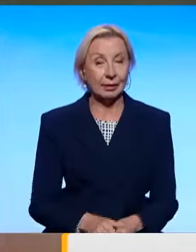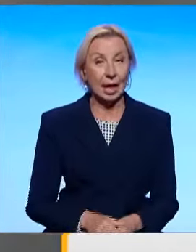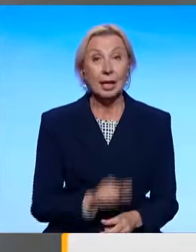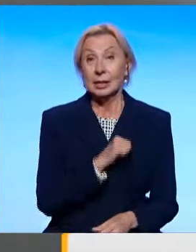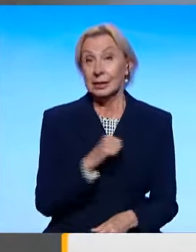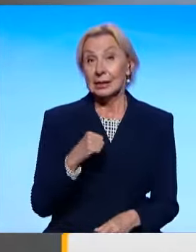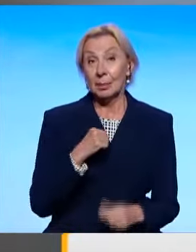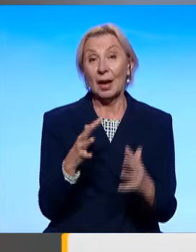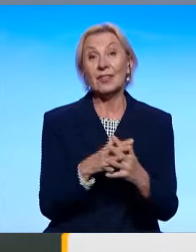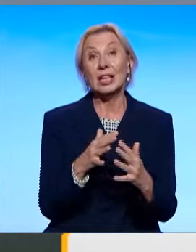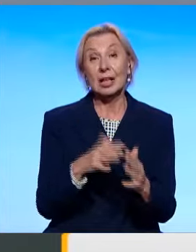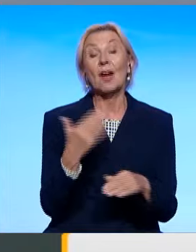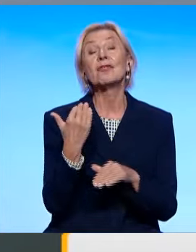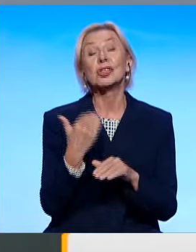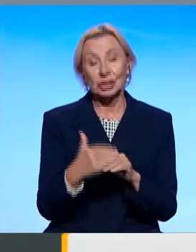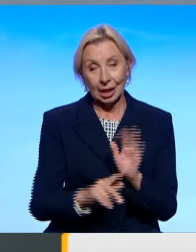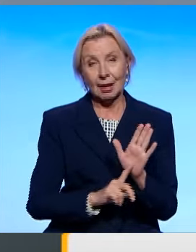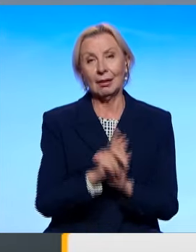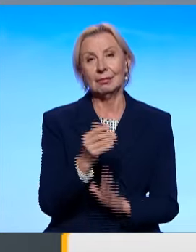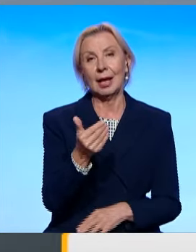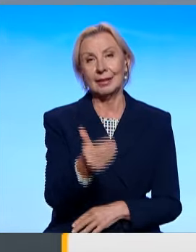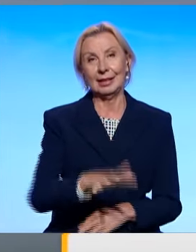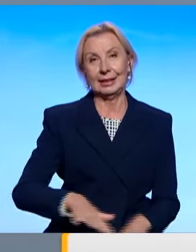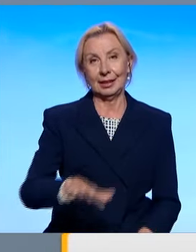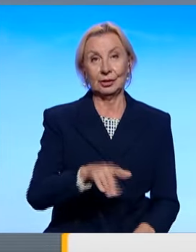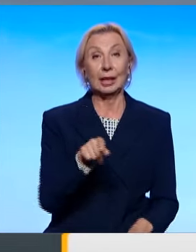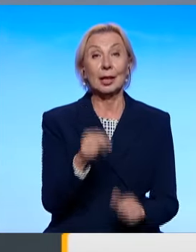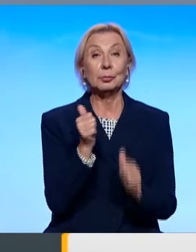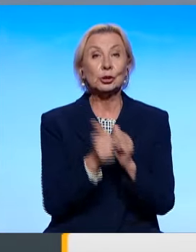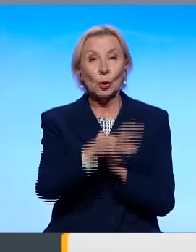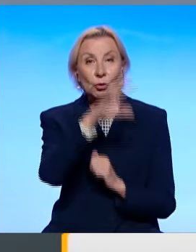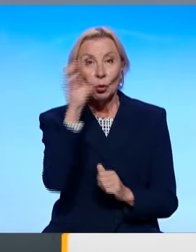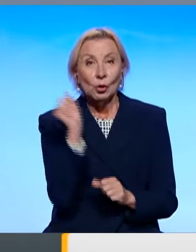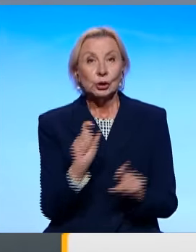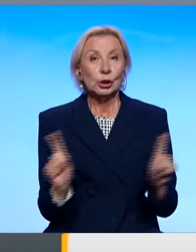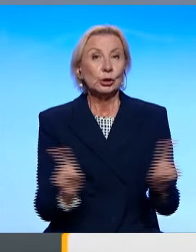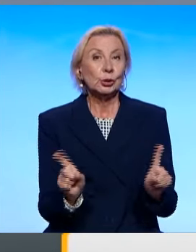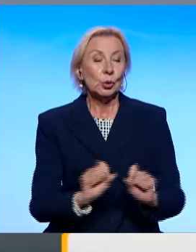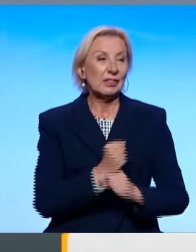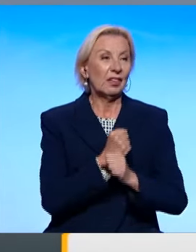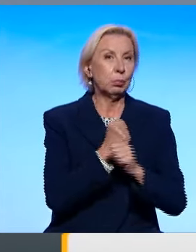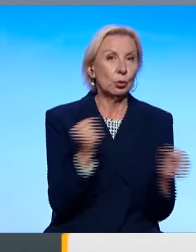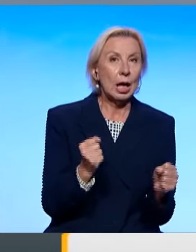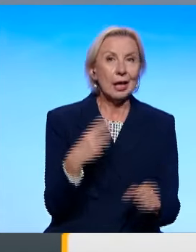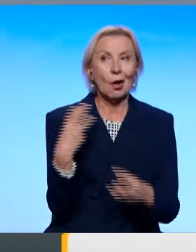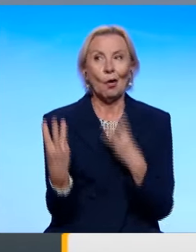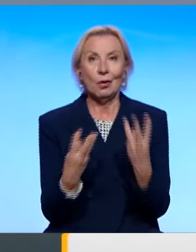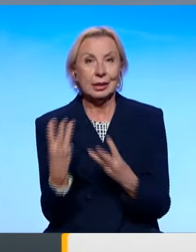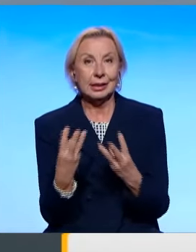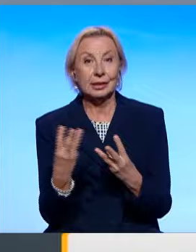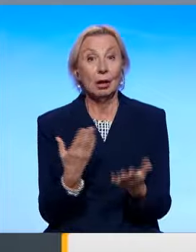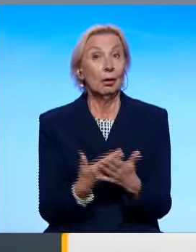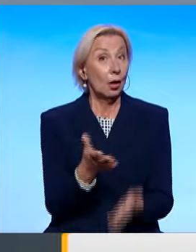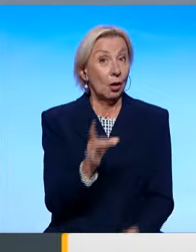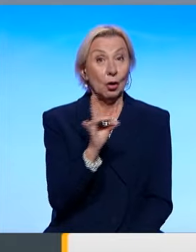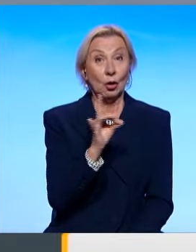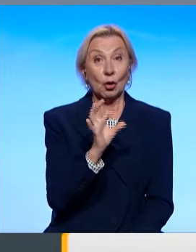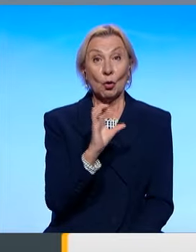війна вже на їхній території. Там чи не щоночі щось вибухає, горить і палає. Ось, приміром,